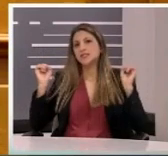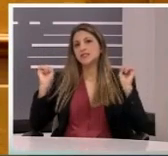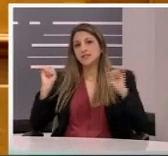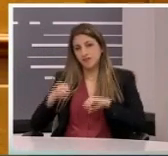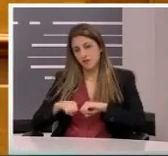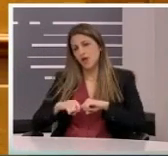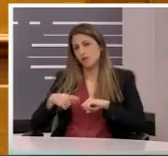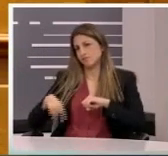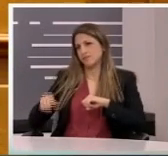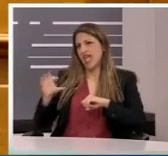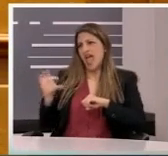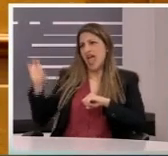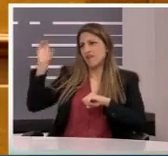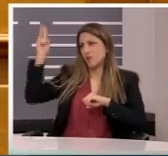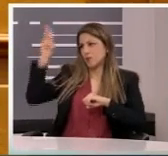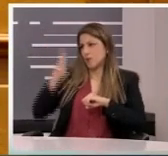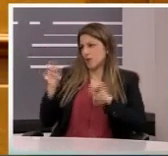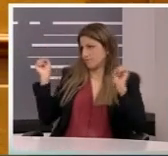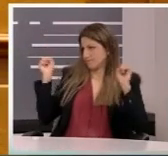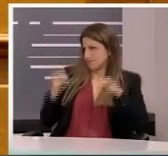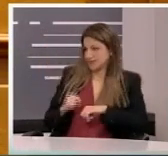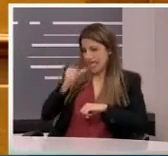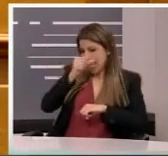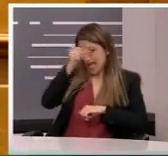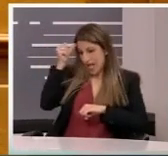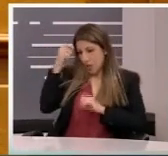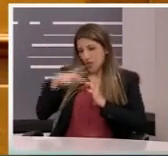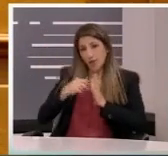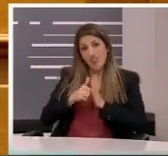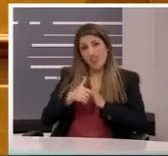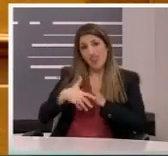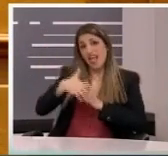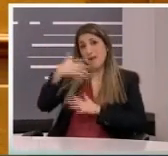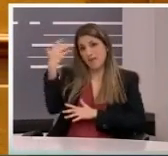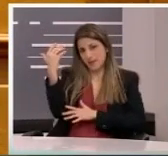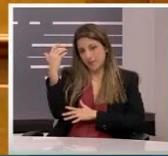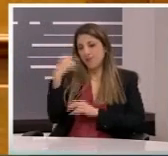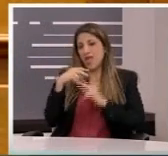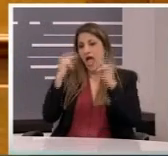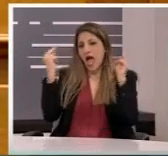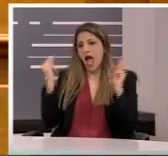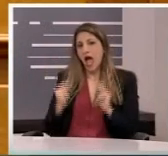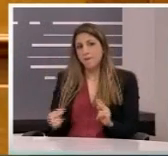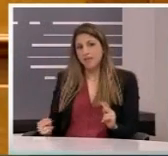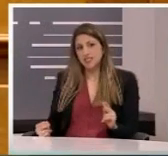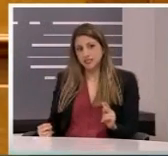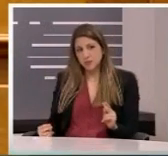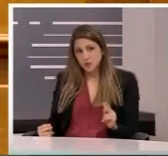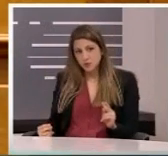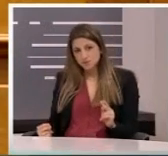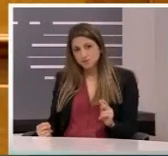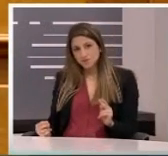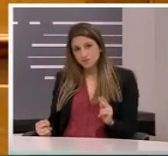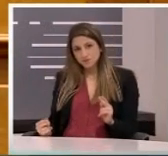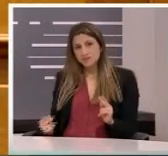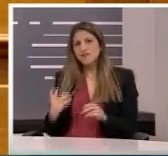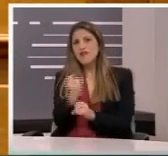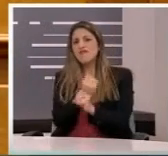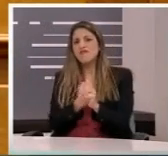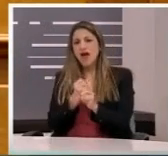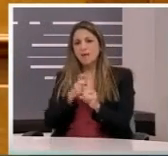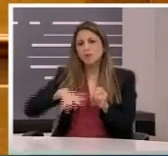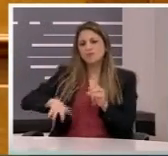στην οποία κατέληξε με τους θεσμούς το καλοκαίρι του 2015 και με τους δανειστές, αφαίρεσε τον ακρηγωνιαίο λίθο των στρεβλώσεων στην αγορά του